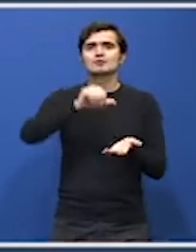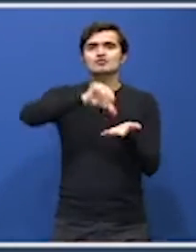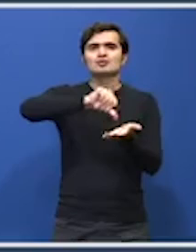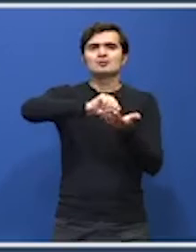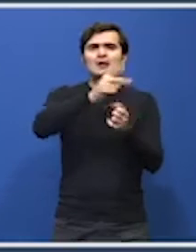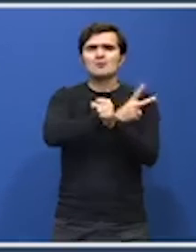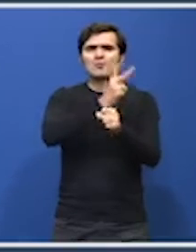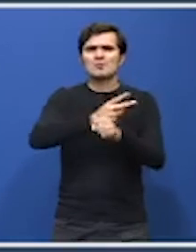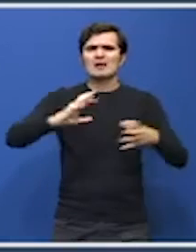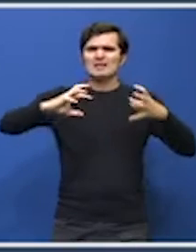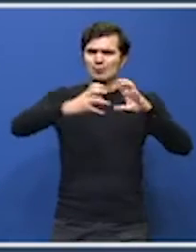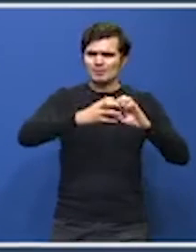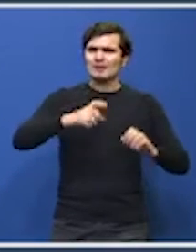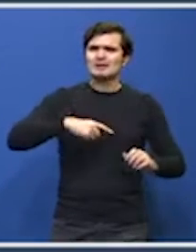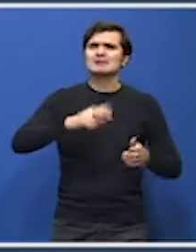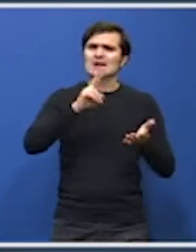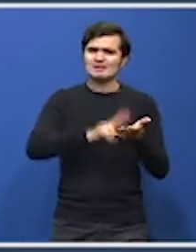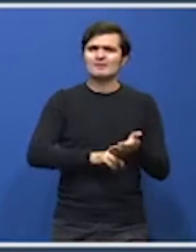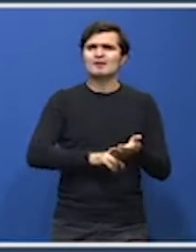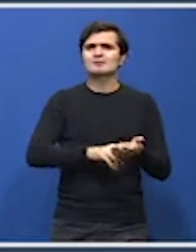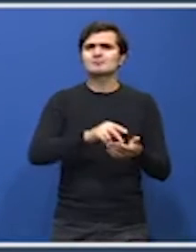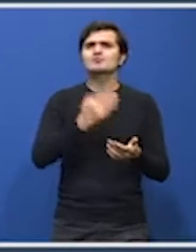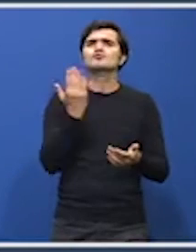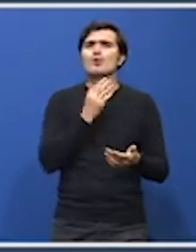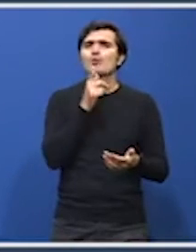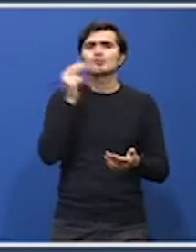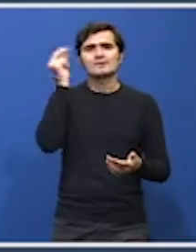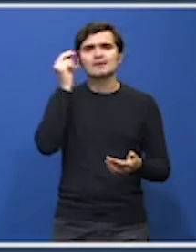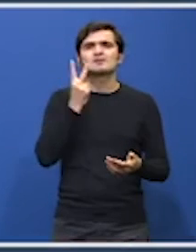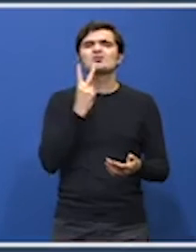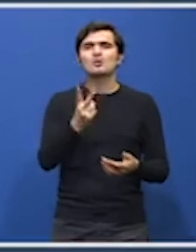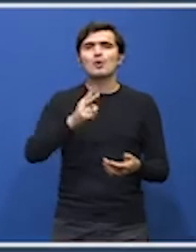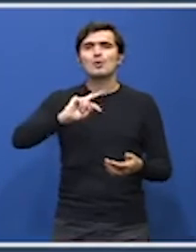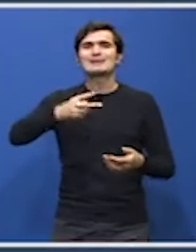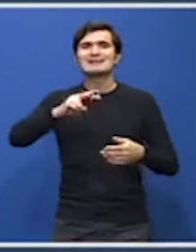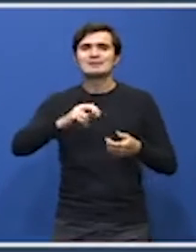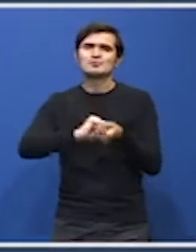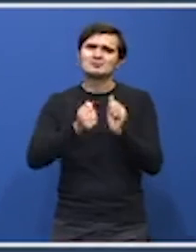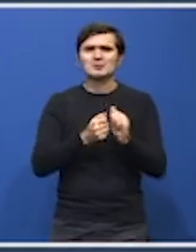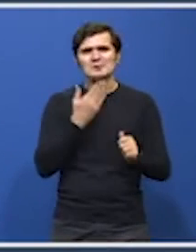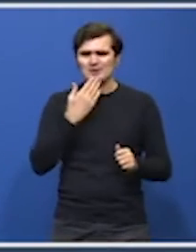suprapopulate există într-adevăr școli în care se învață în 2 schimburi și din păcate chiar școli în